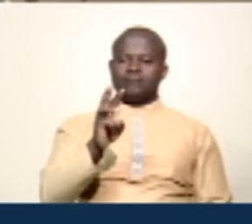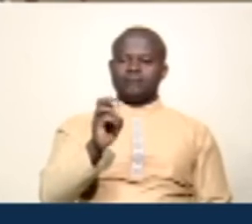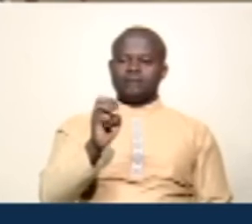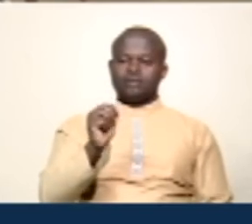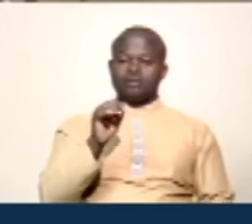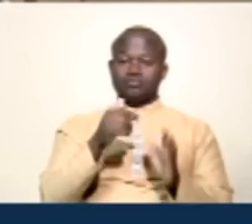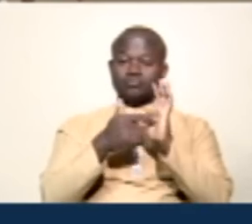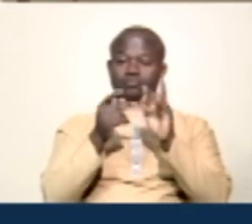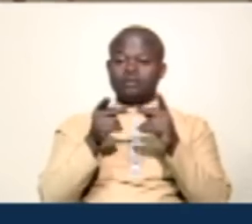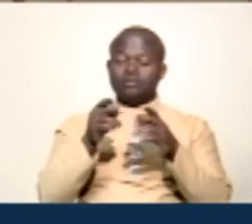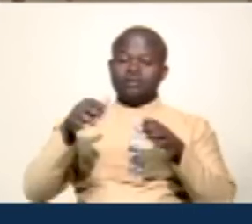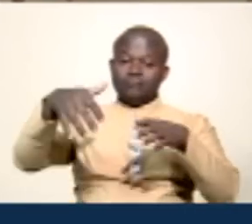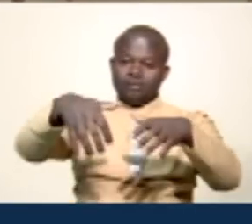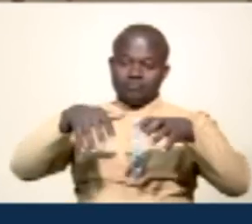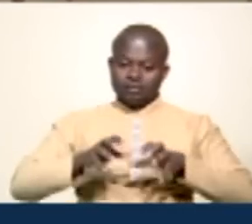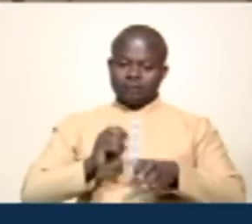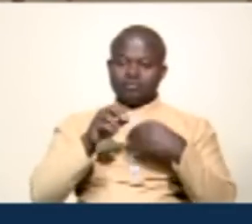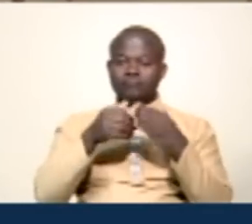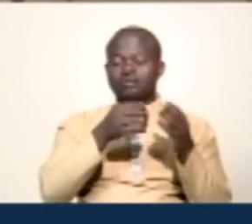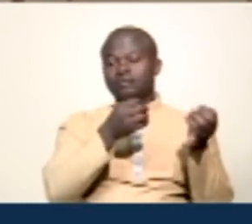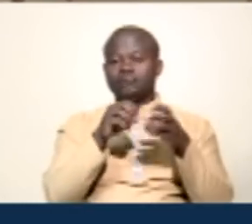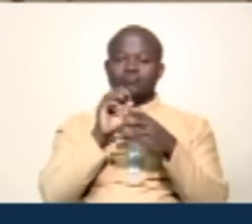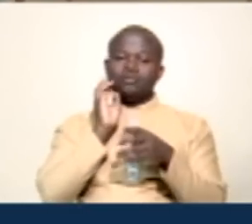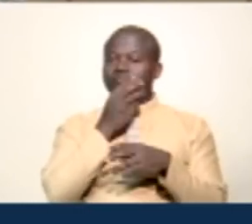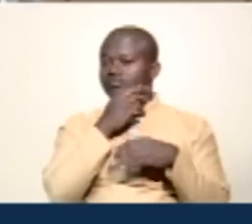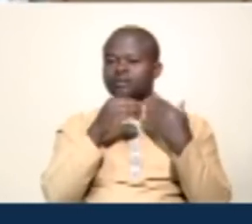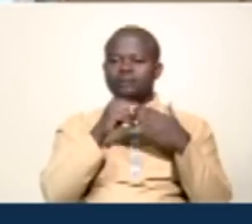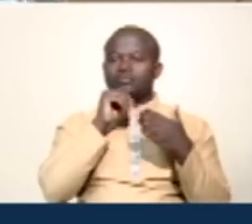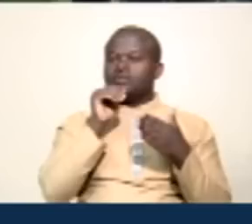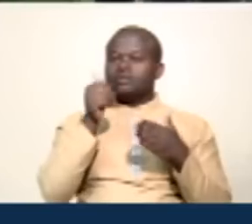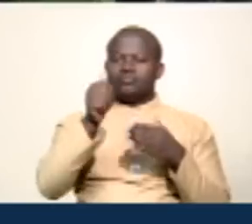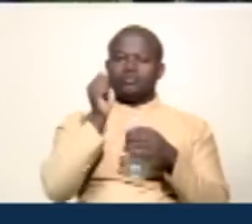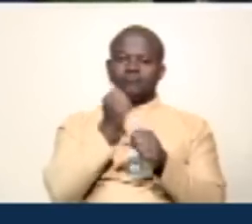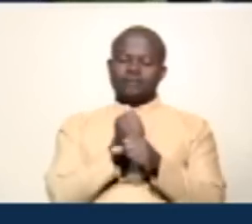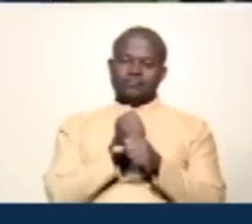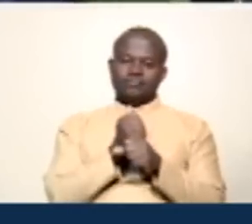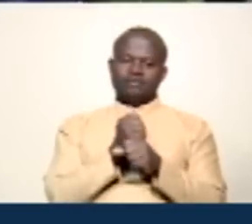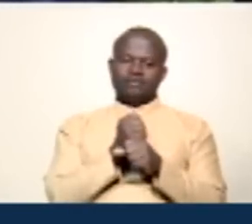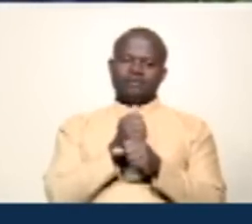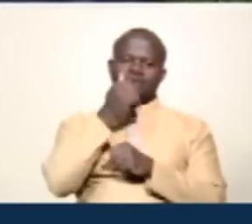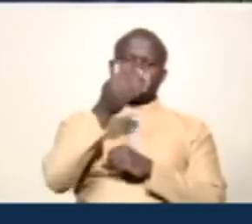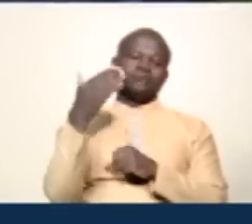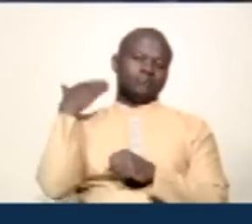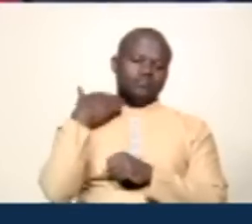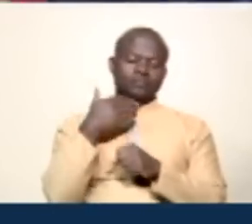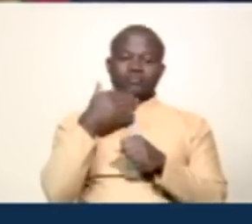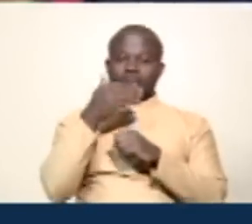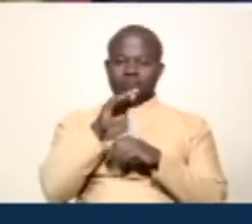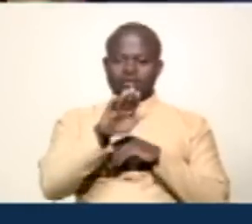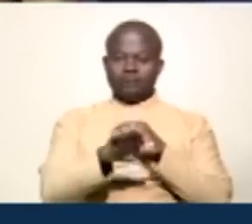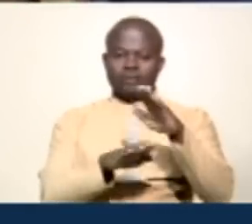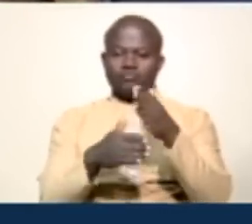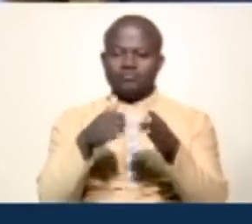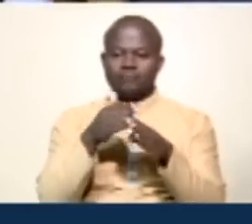bakatwereka aho abantu babatabye cyangwa se aho babajugunye mu mazi, ntabwo bari bigeze babikora. Nyuma ya Jenoside ngo hari intambwe mu